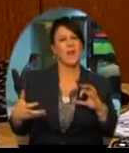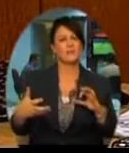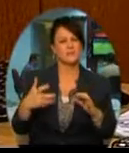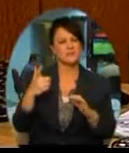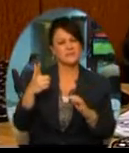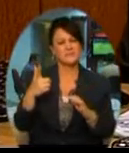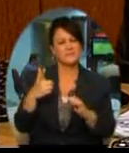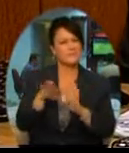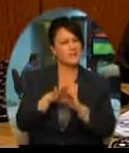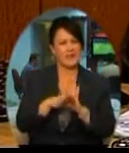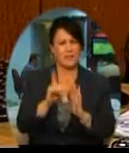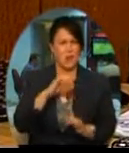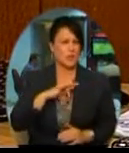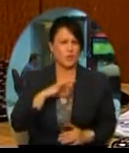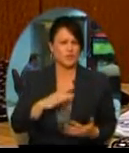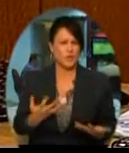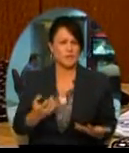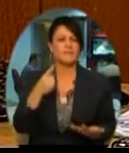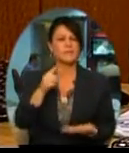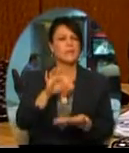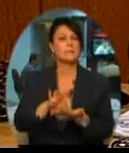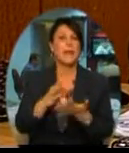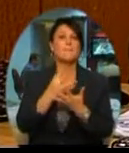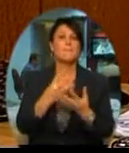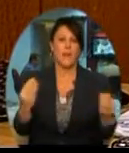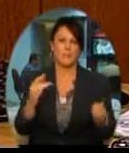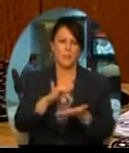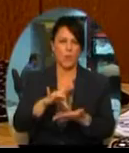אנושיים לחלוטין, וזה נמצא בהרבה מאוד חלקים בעולם.